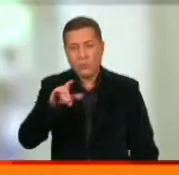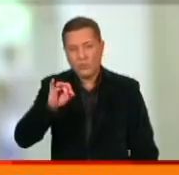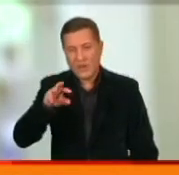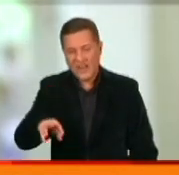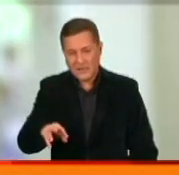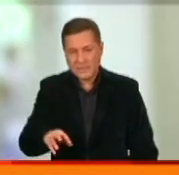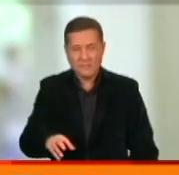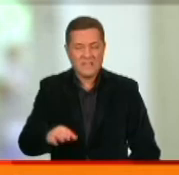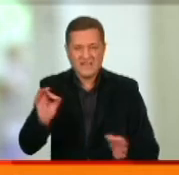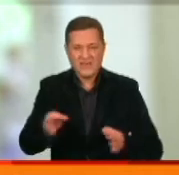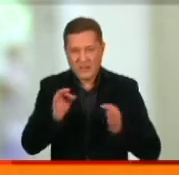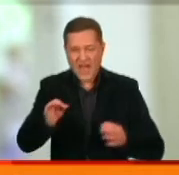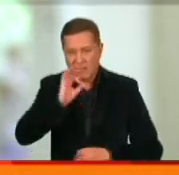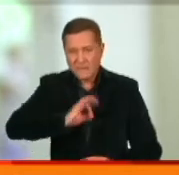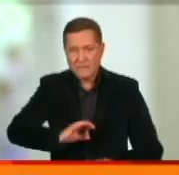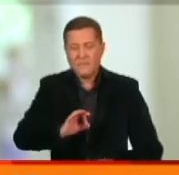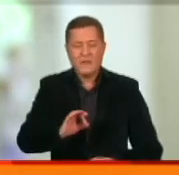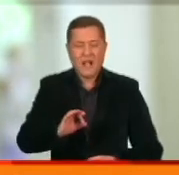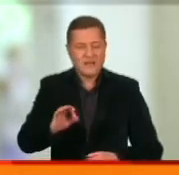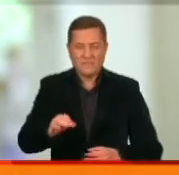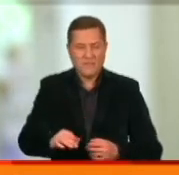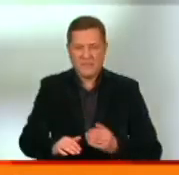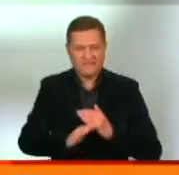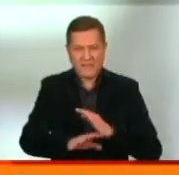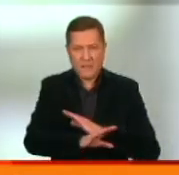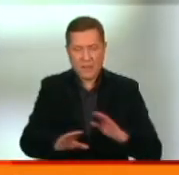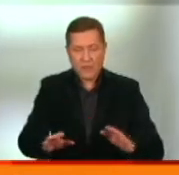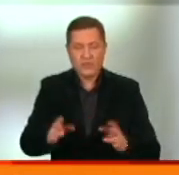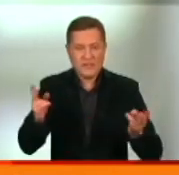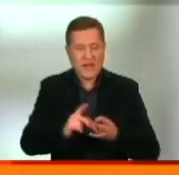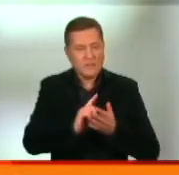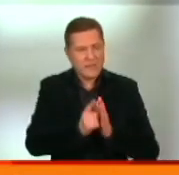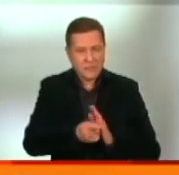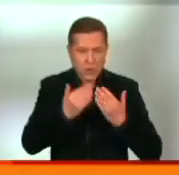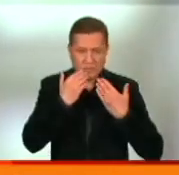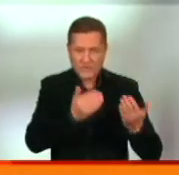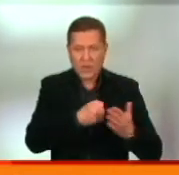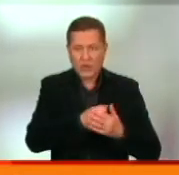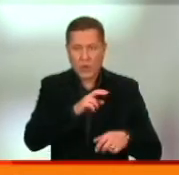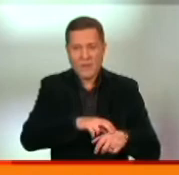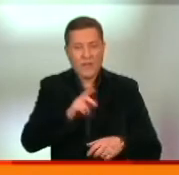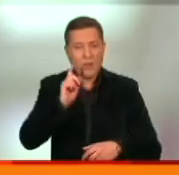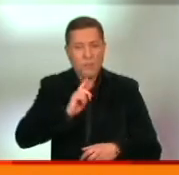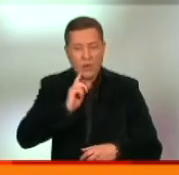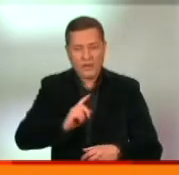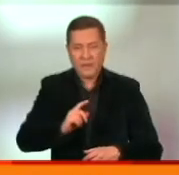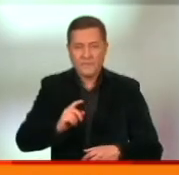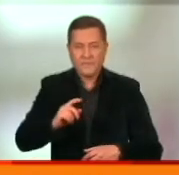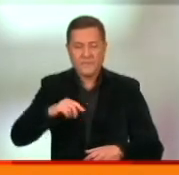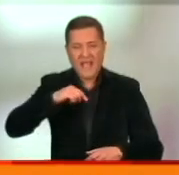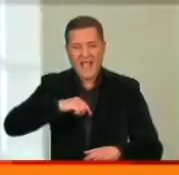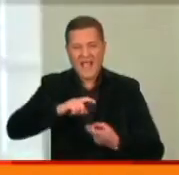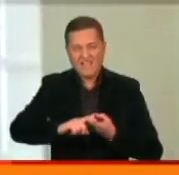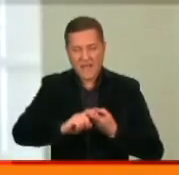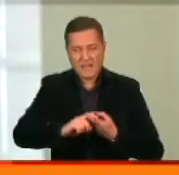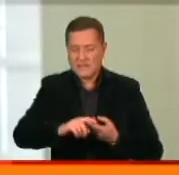звичайним абсорбентам не піддається. За перших симптомів потрібно терміново звертатися до медиків, поки інфекція не встигла вразити весь